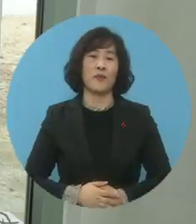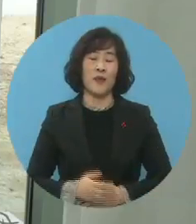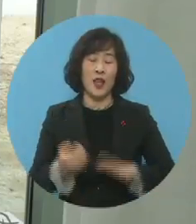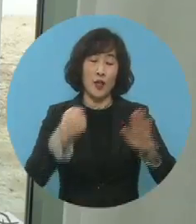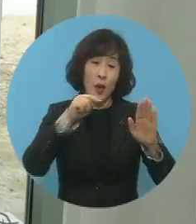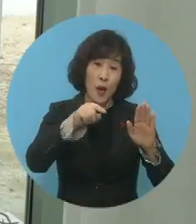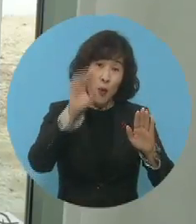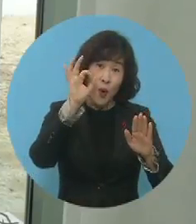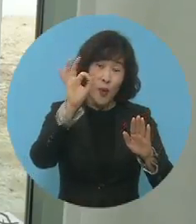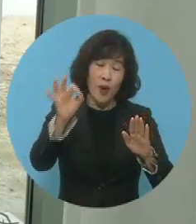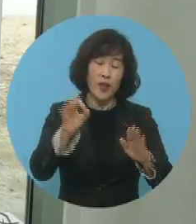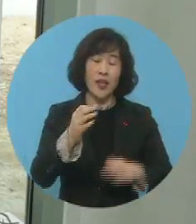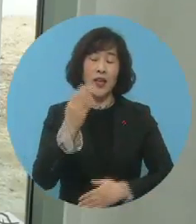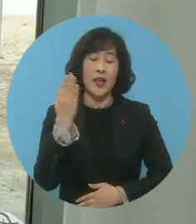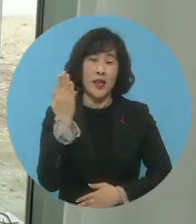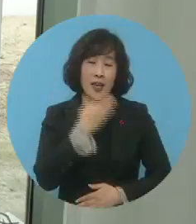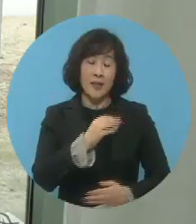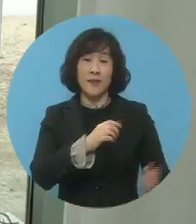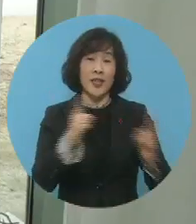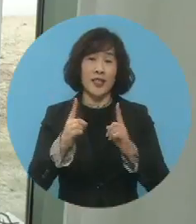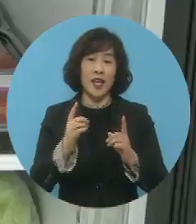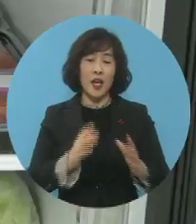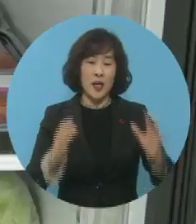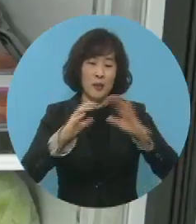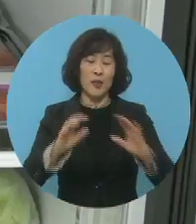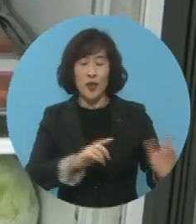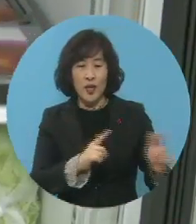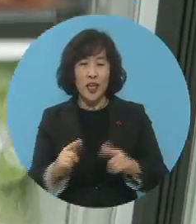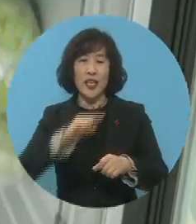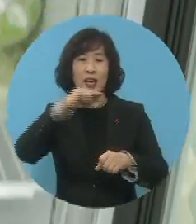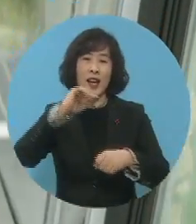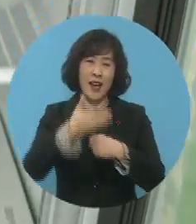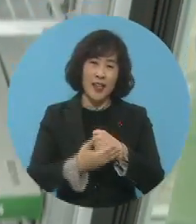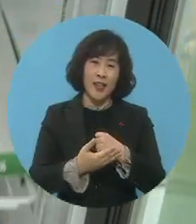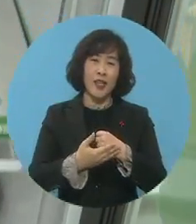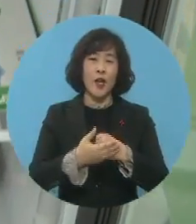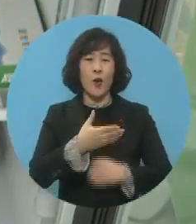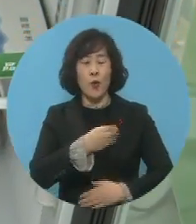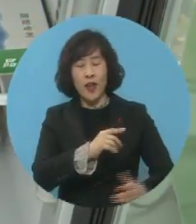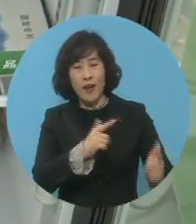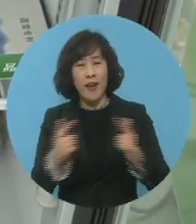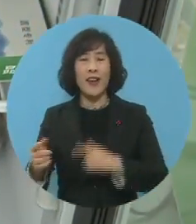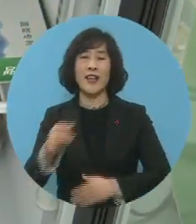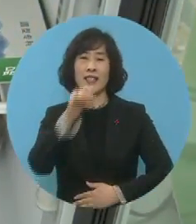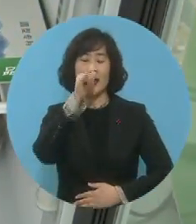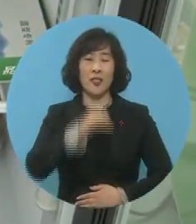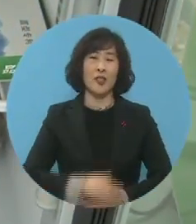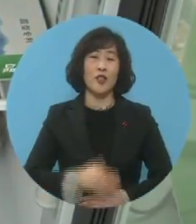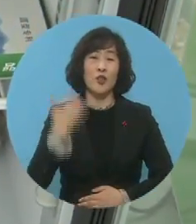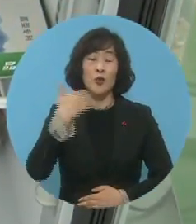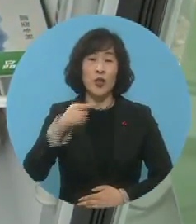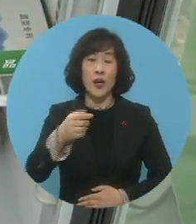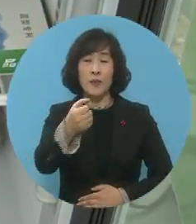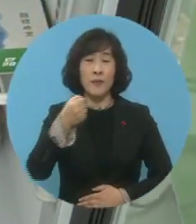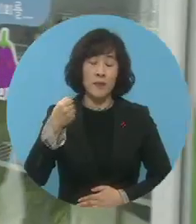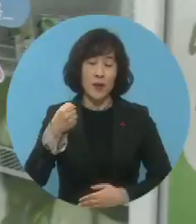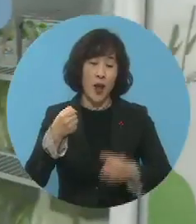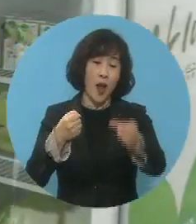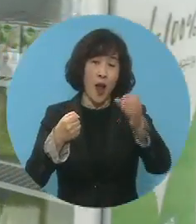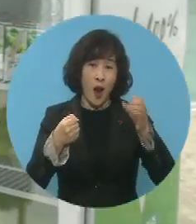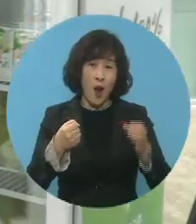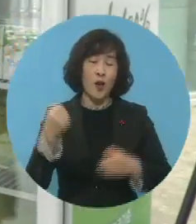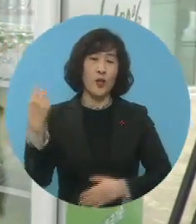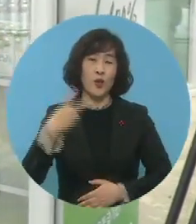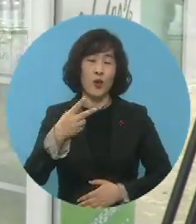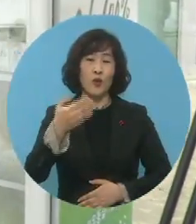나눔 냉장고. 냉장고 안은 싱싱한 채소부터 과일, 유제품까지 풍성합니다. 누구나